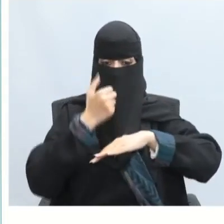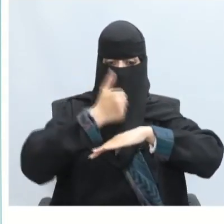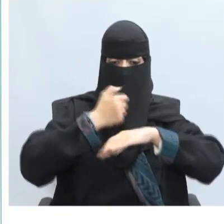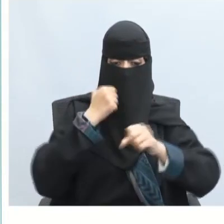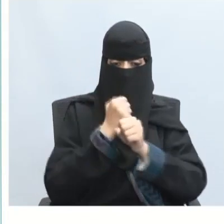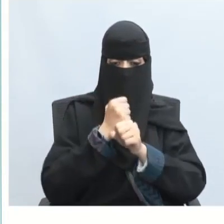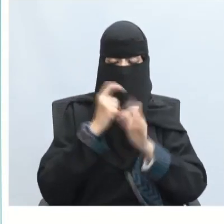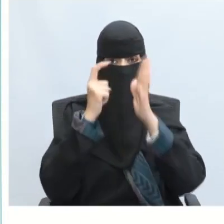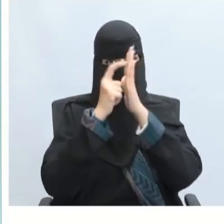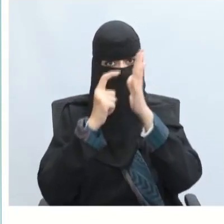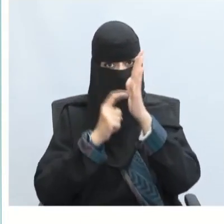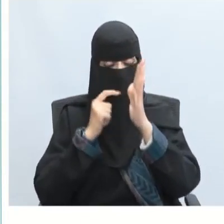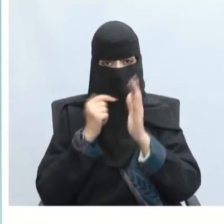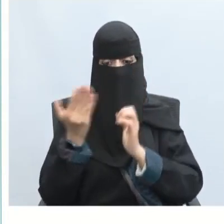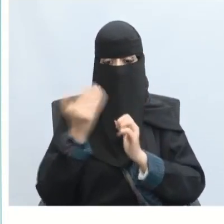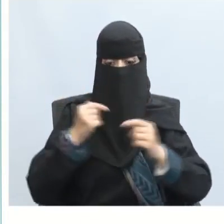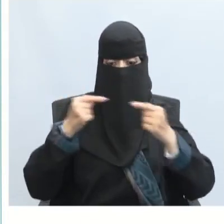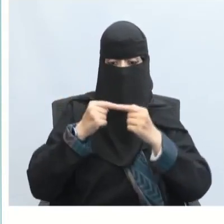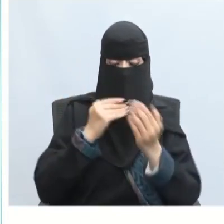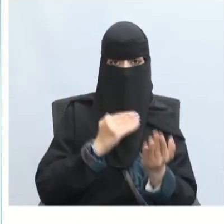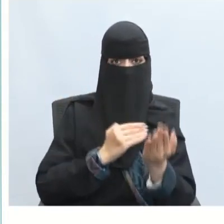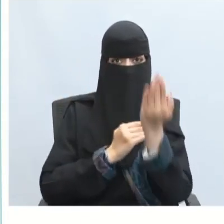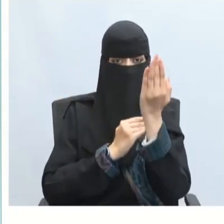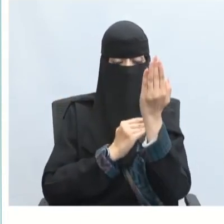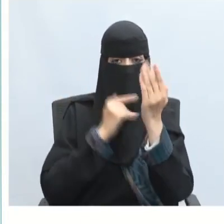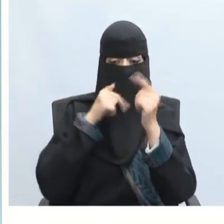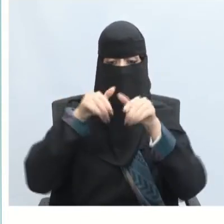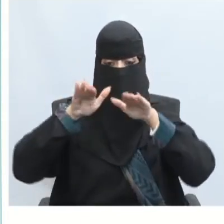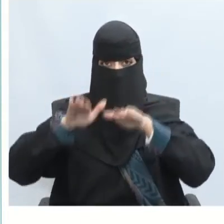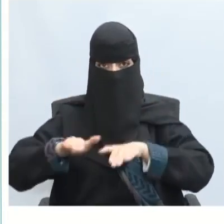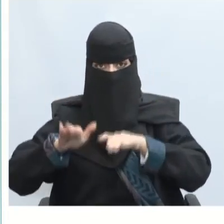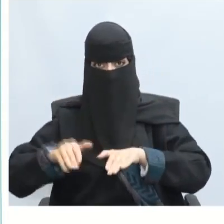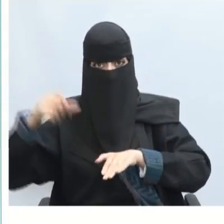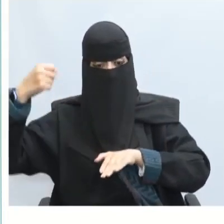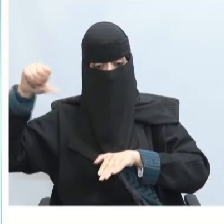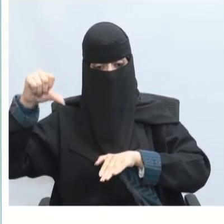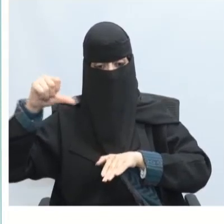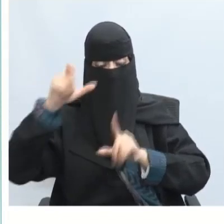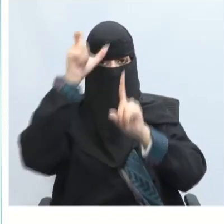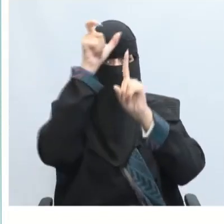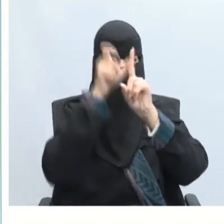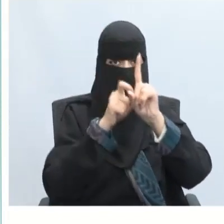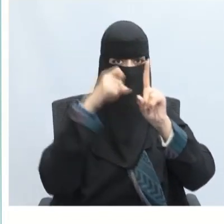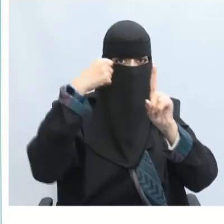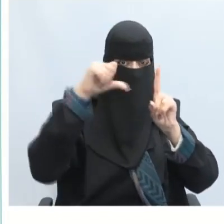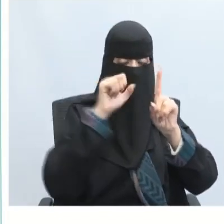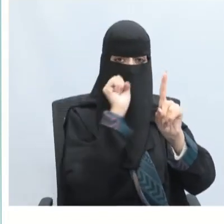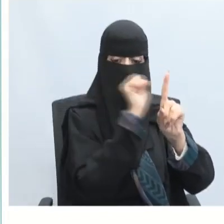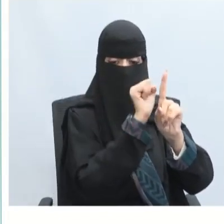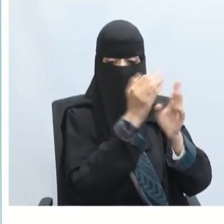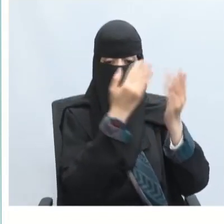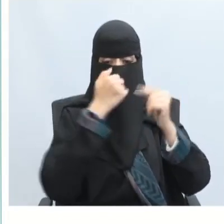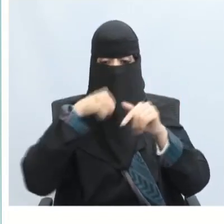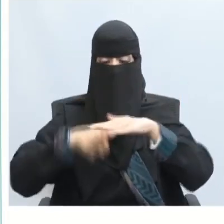التنفيذيه او التنظيميه التي يصدرها اما مجلس الوزراء او الوزير